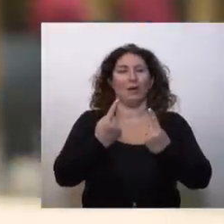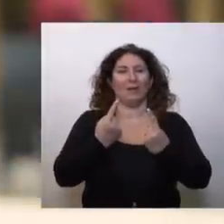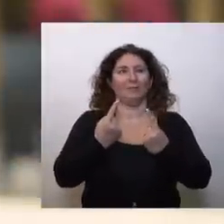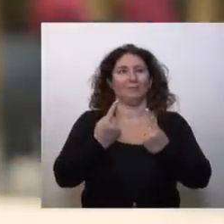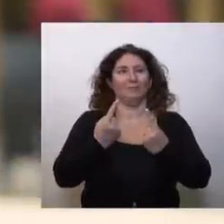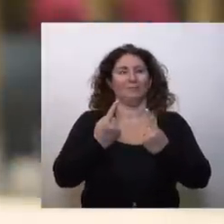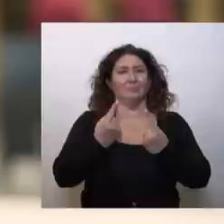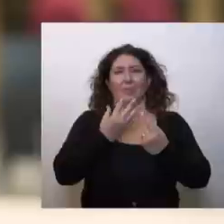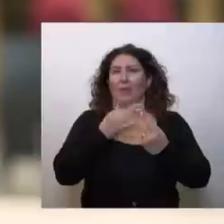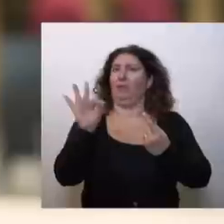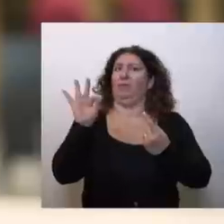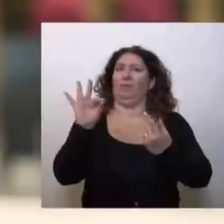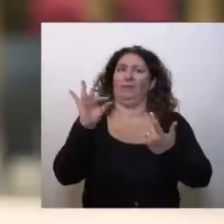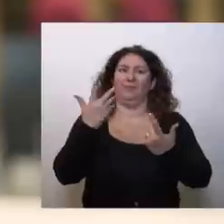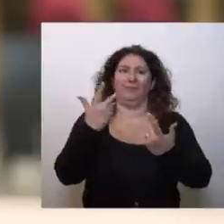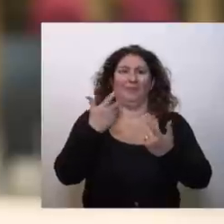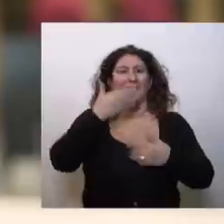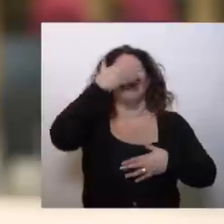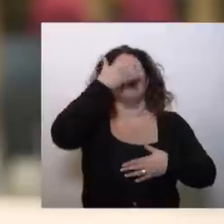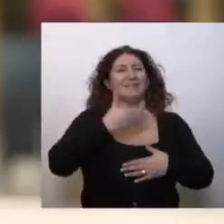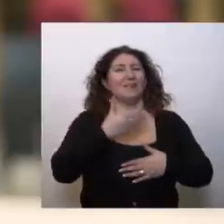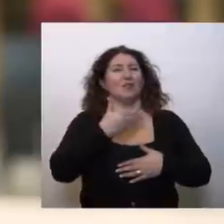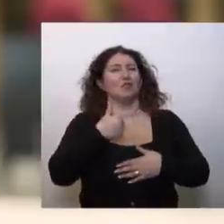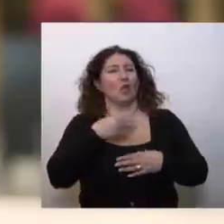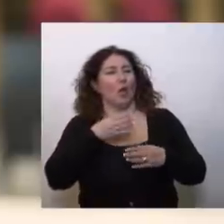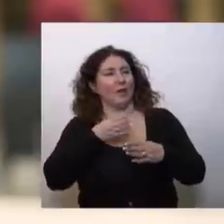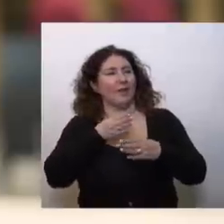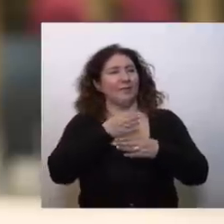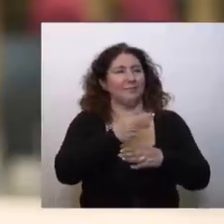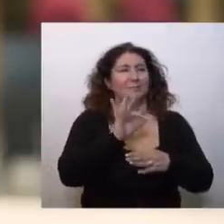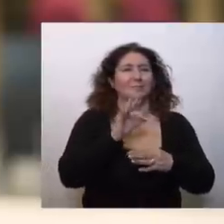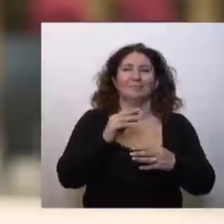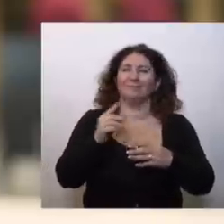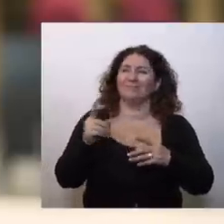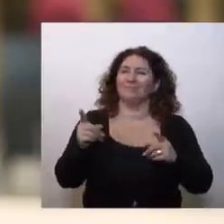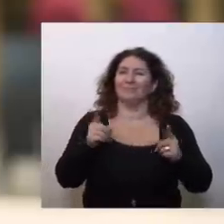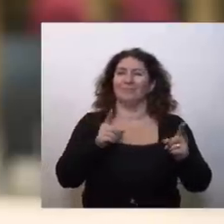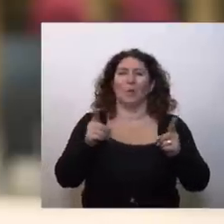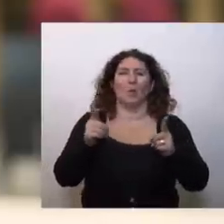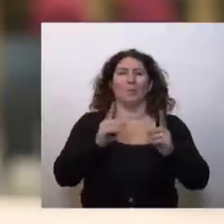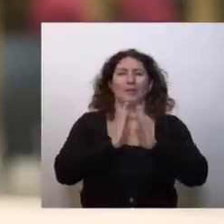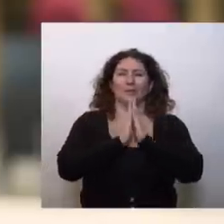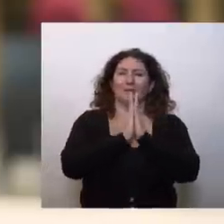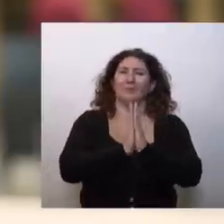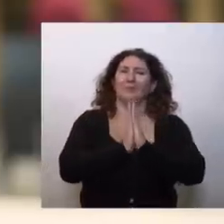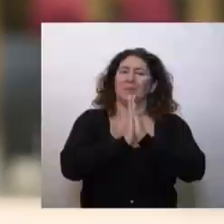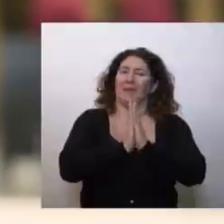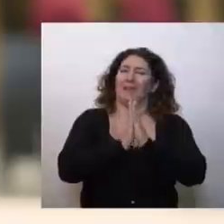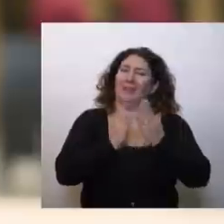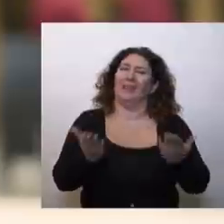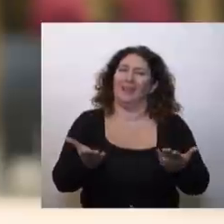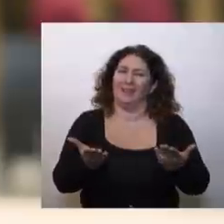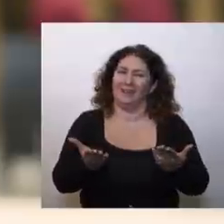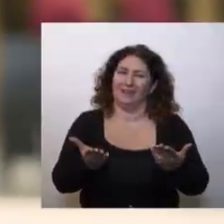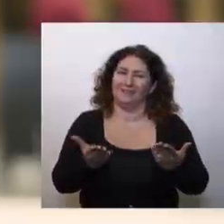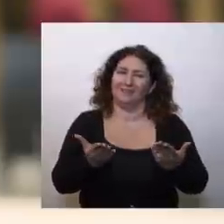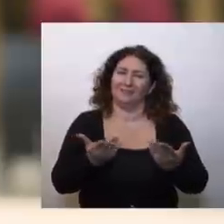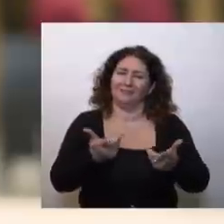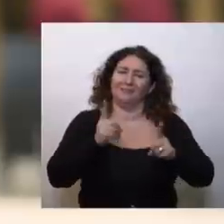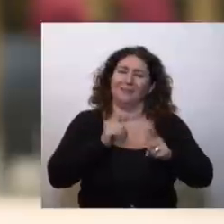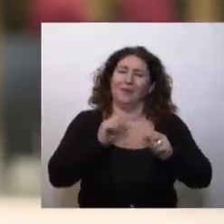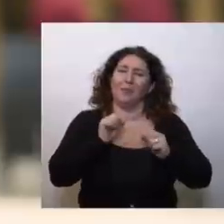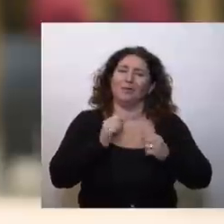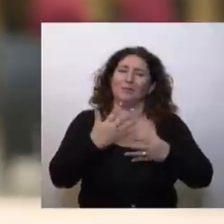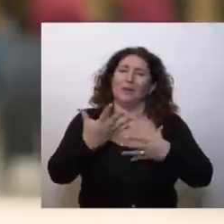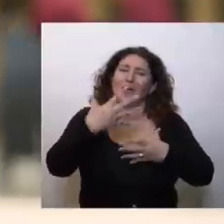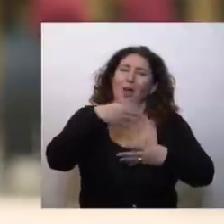sindone sia proprio il contesto liturgico, perché ci offre questo contesto di coinvolgimento, ci